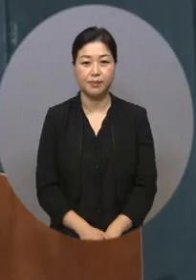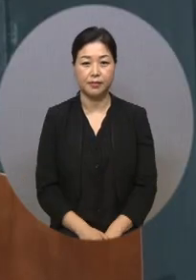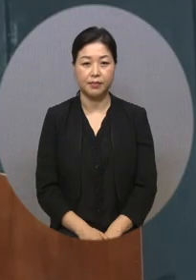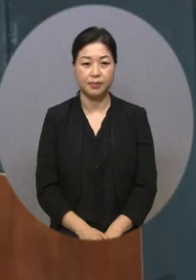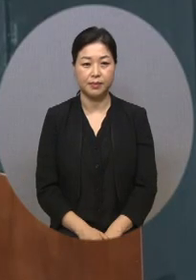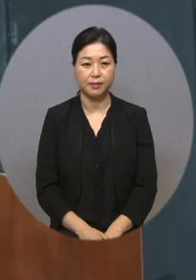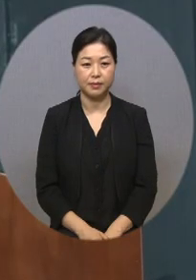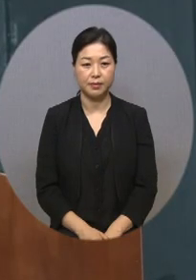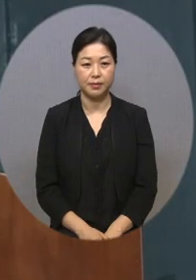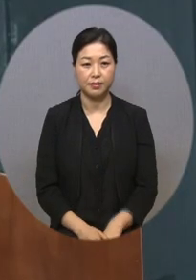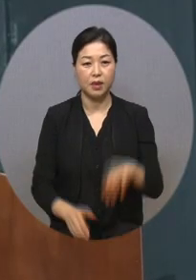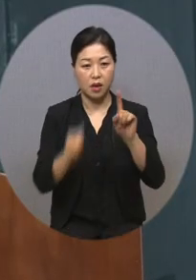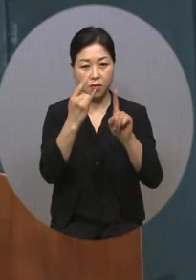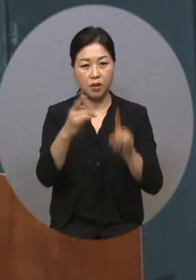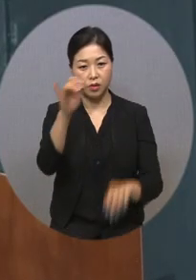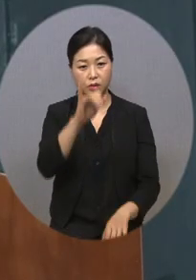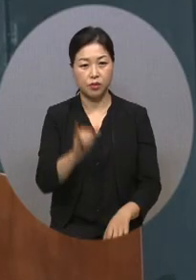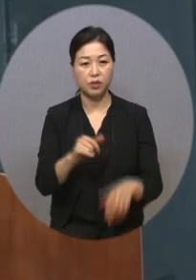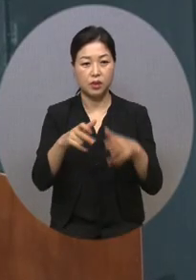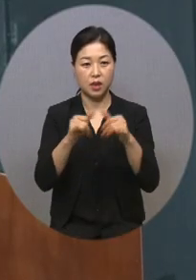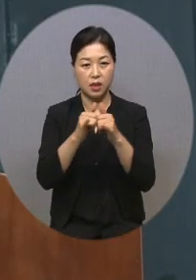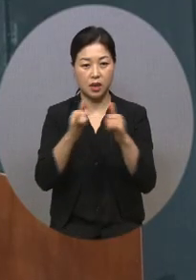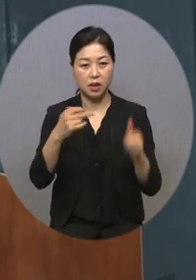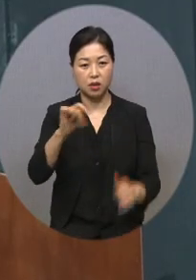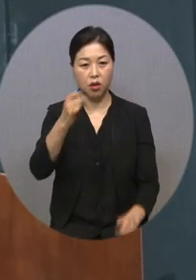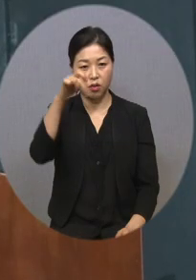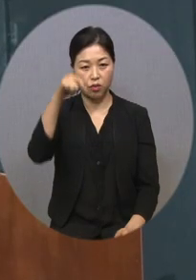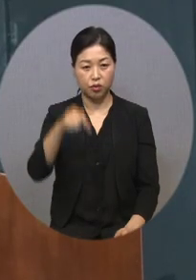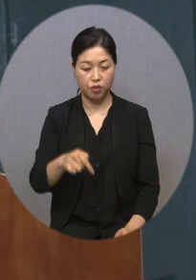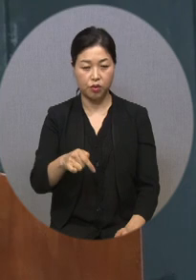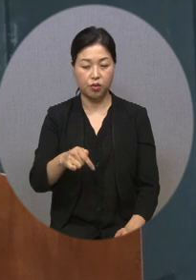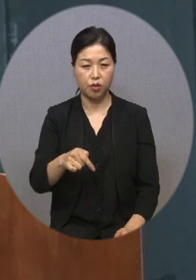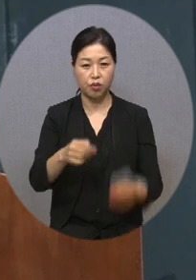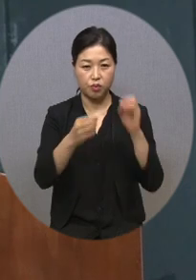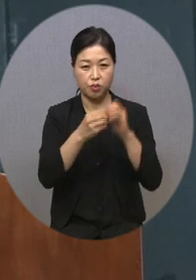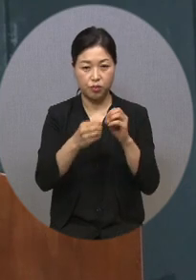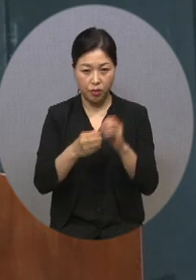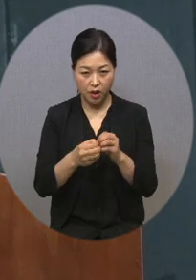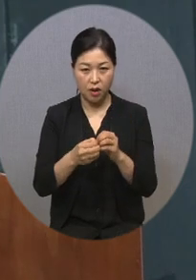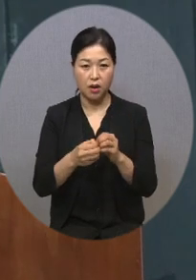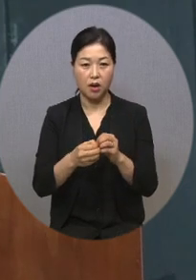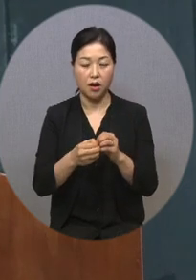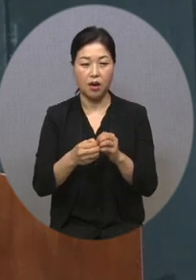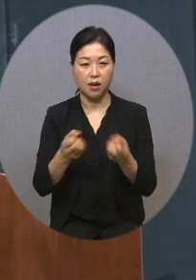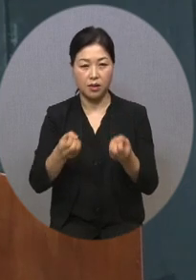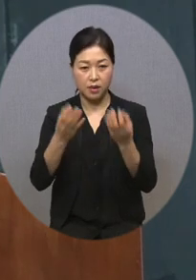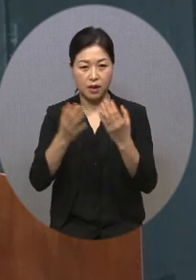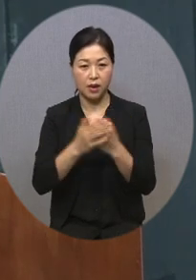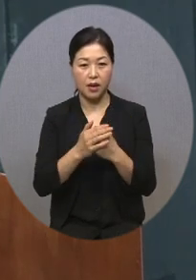제1회 전국장애인 선우 국악경연대회에서 심사위원으로 참석해 주셨던